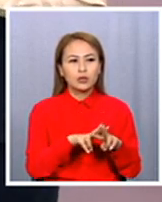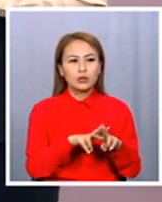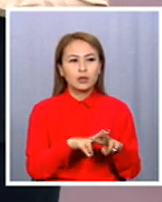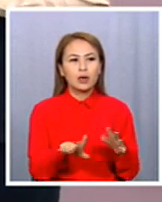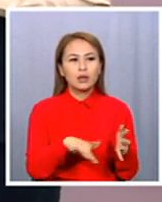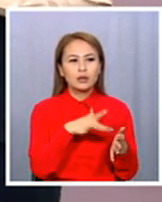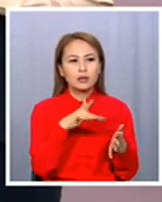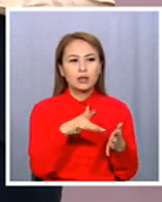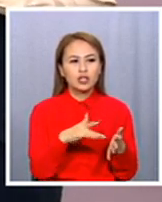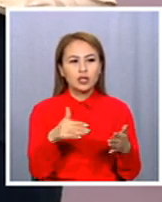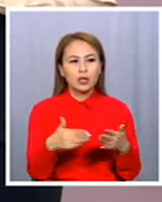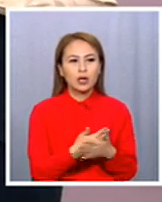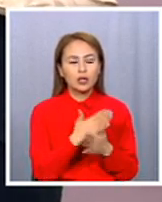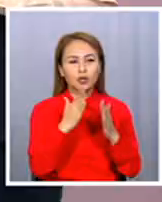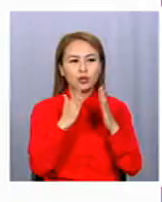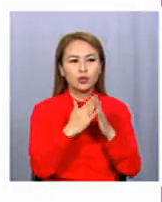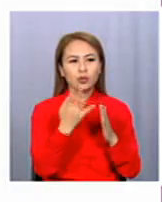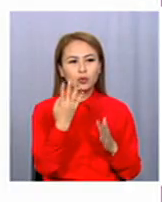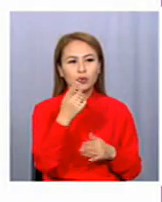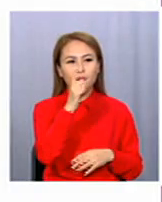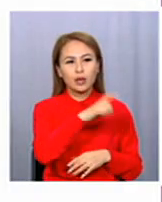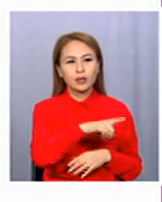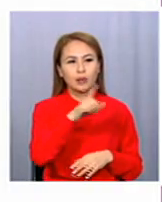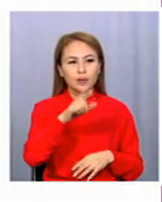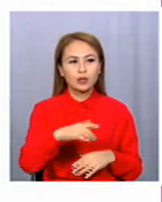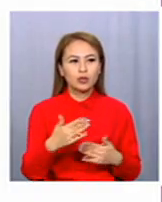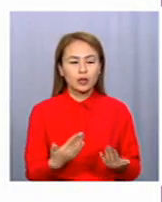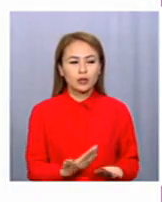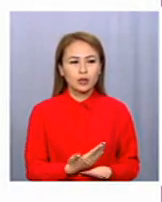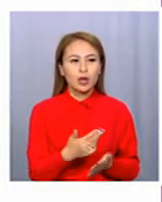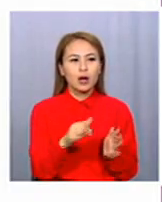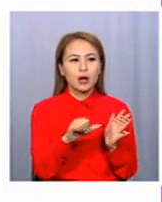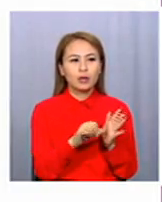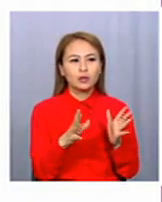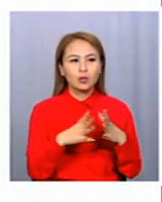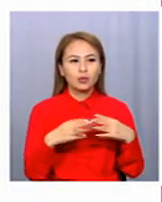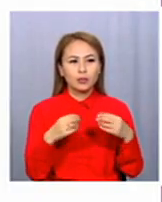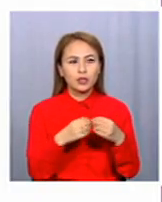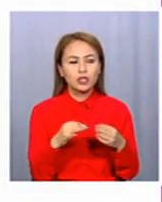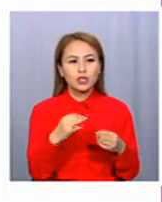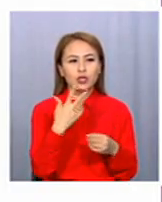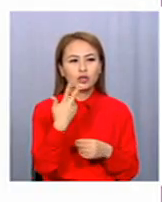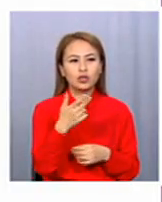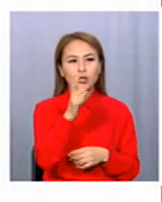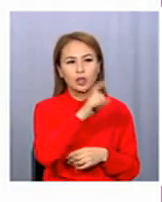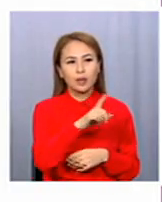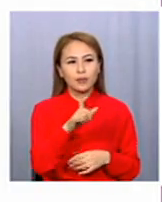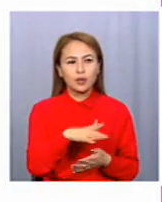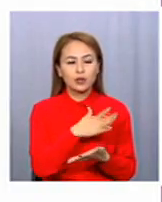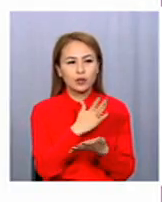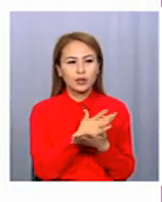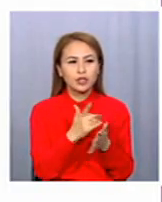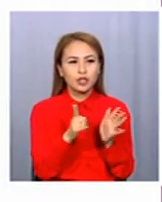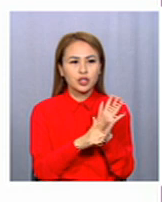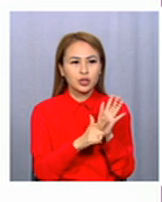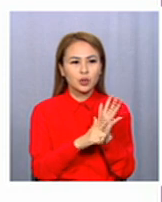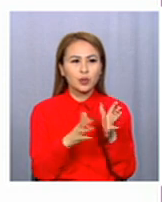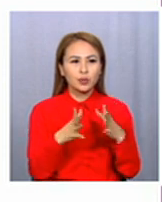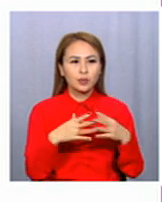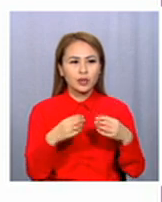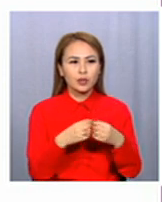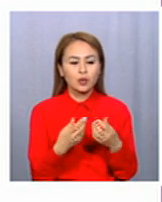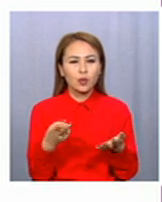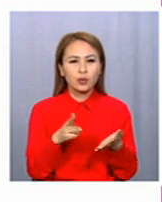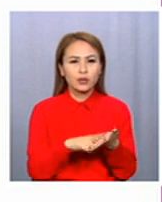Нұрсұлтан қаласындағы жаңа үйге 4 адамнан тұратын 6 отбасы, және 3 адамнан